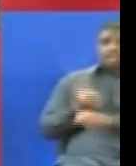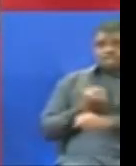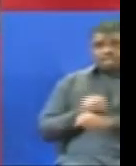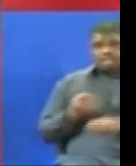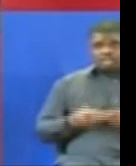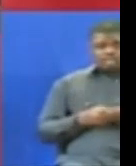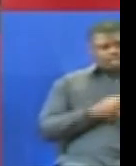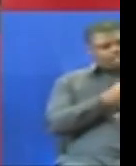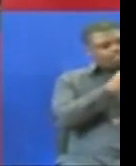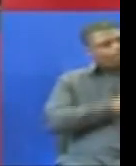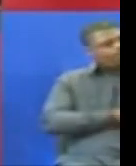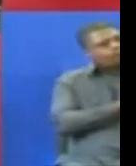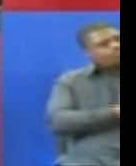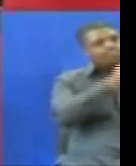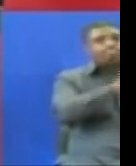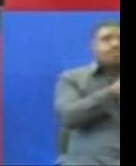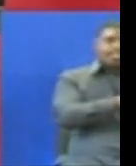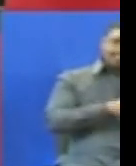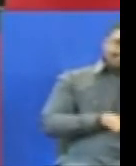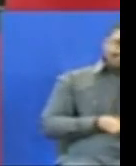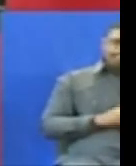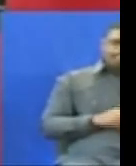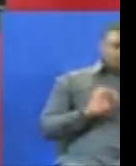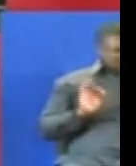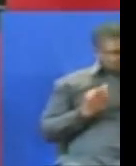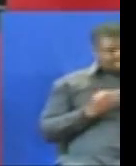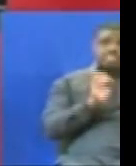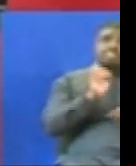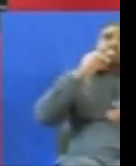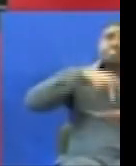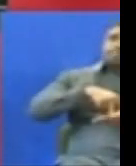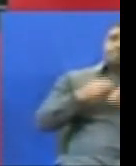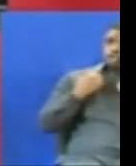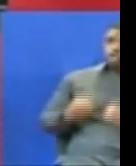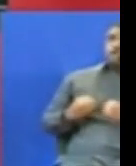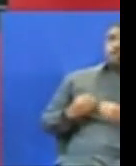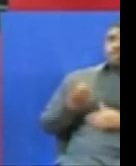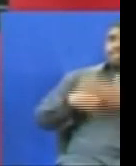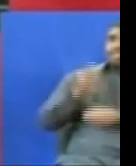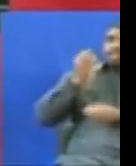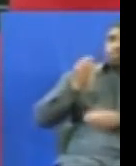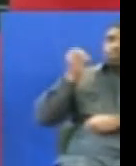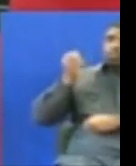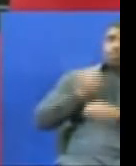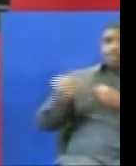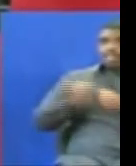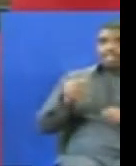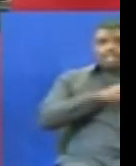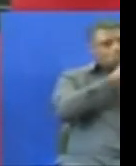Nimpongeze Rais wa Jamhuri ya Muungano wa Tanzania kwa jinsi anavyoendelea kusimama imara katika kuwapigania wananchi